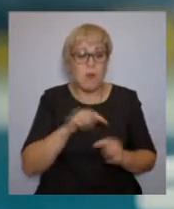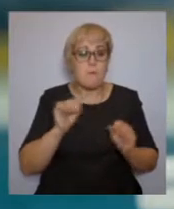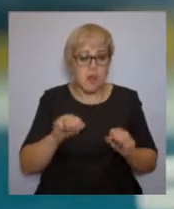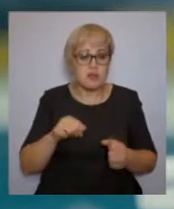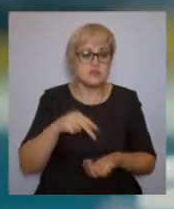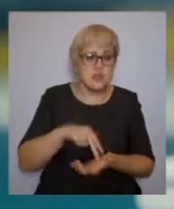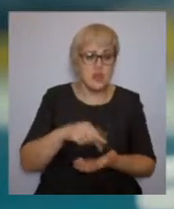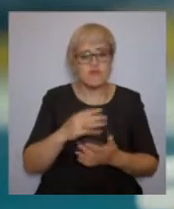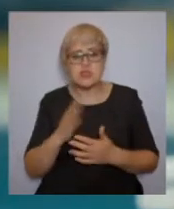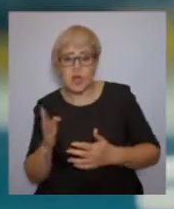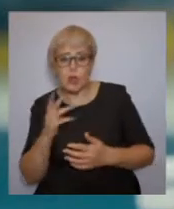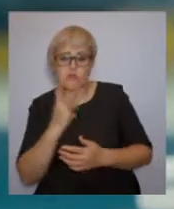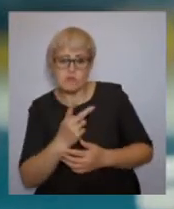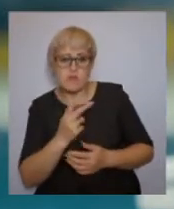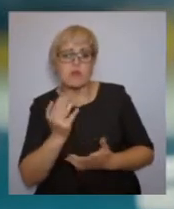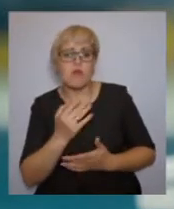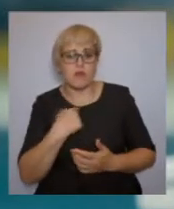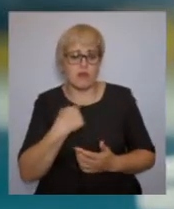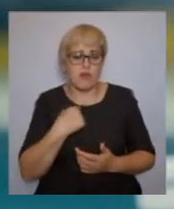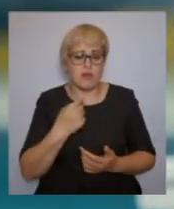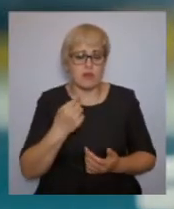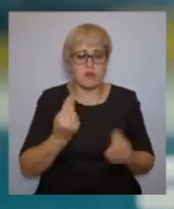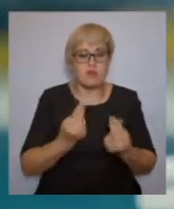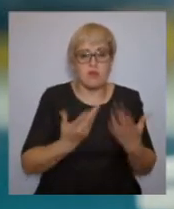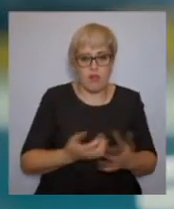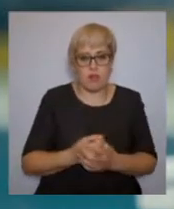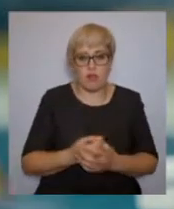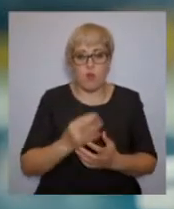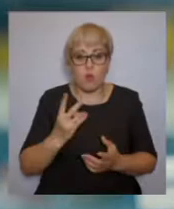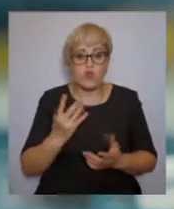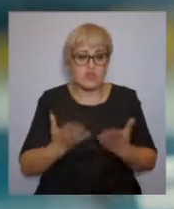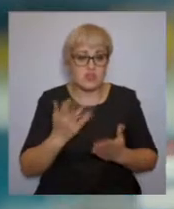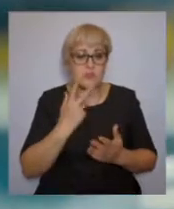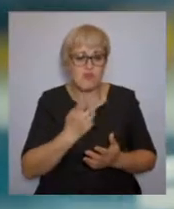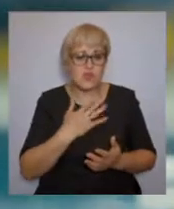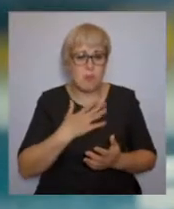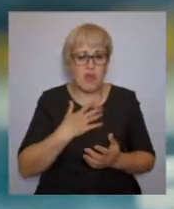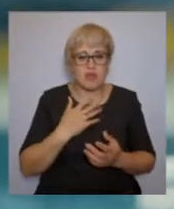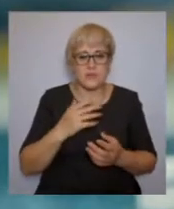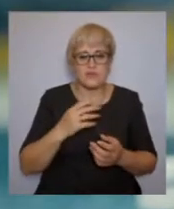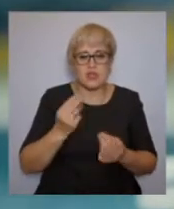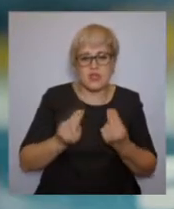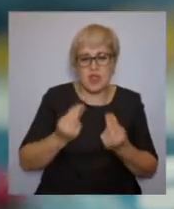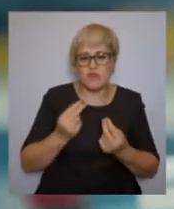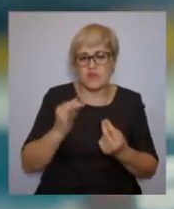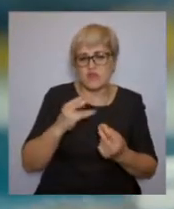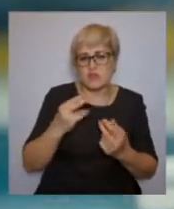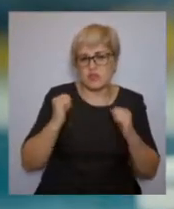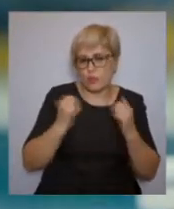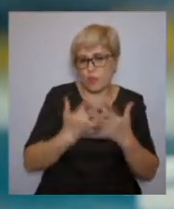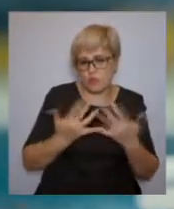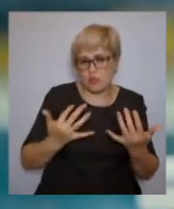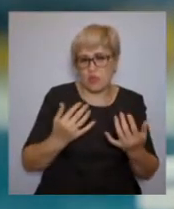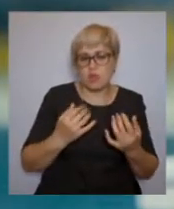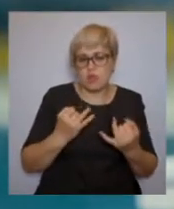там могли спать стороне то я всегда была в эпицентре игровой статы как много лишнего видимо видел эти задатки к